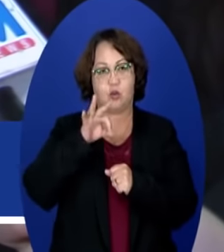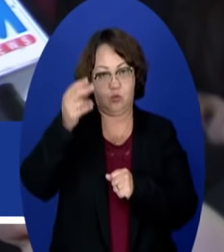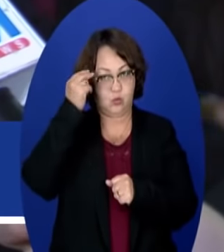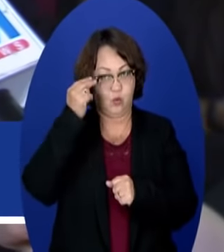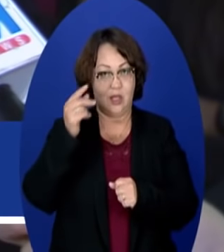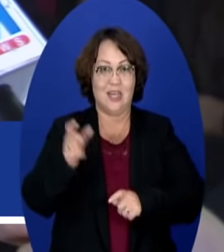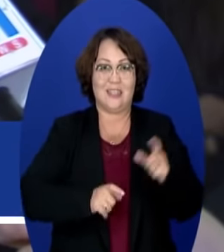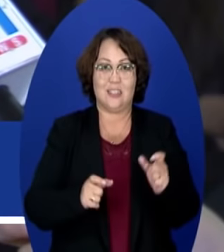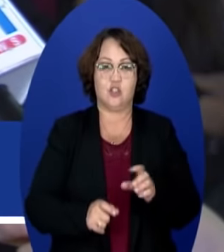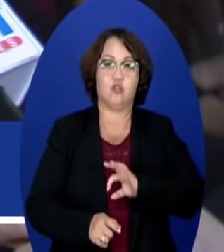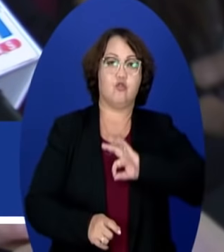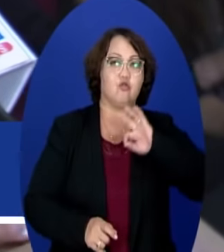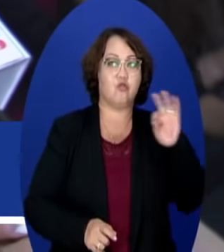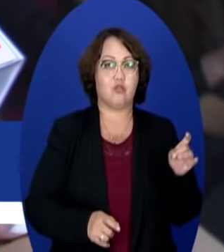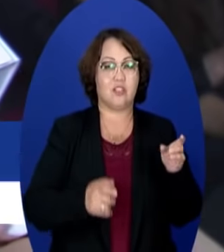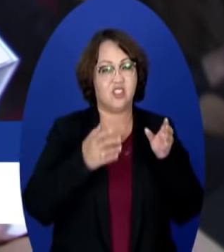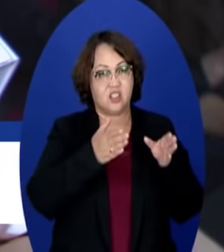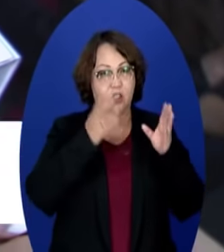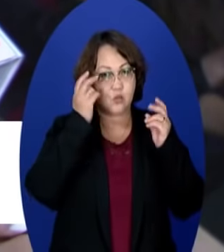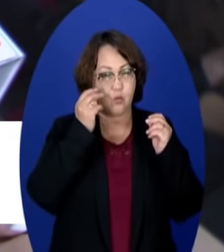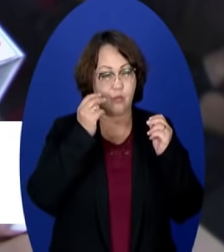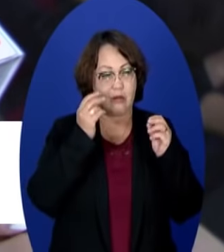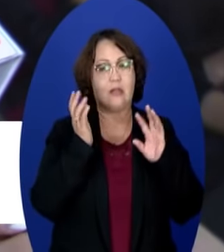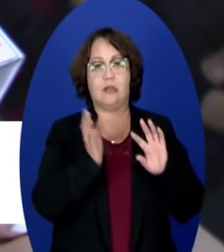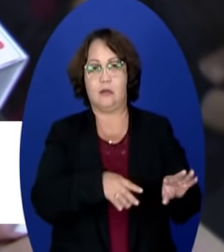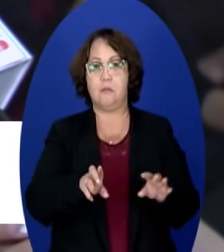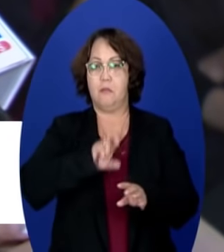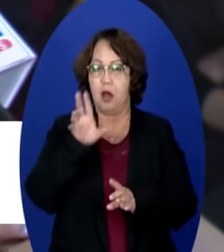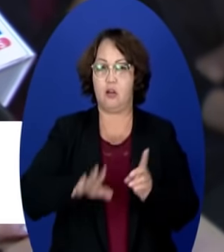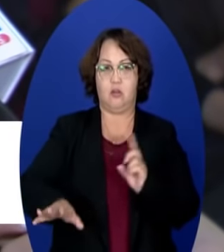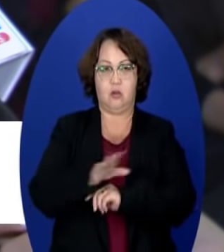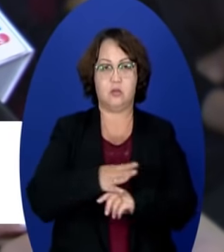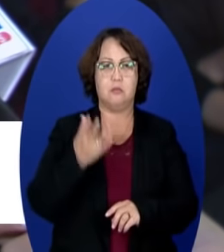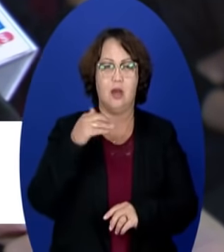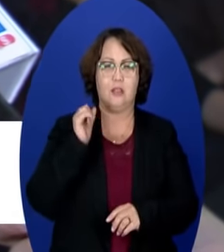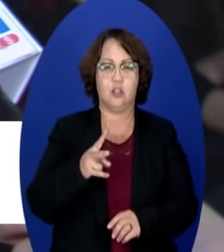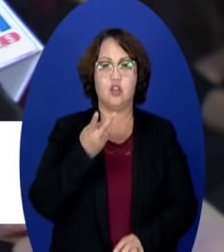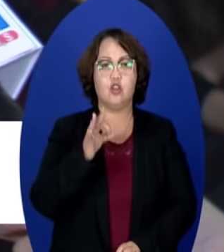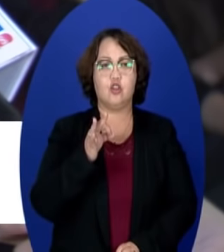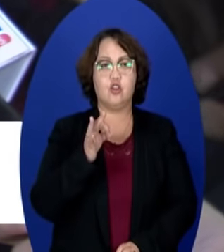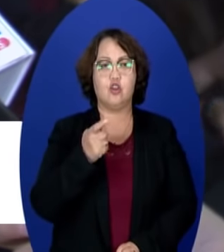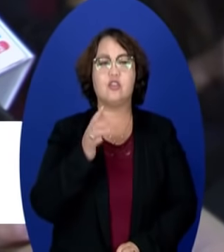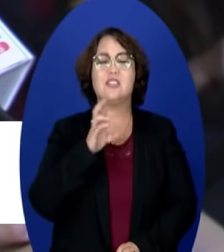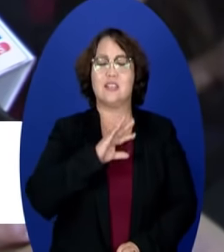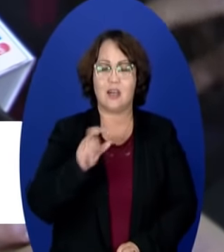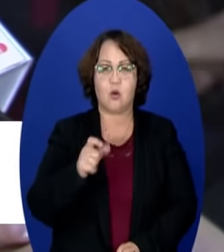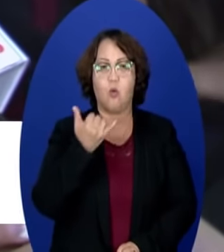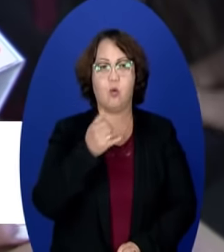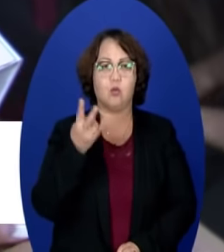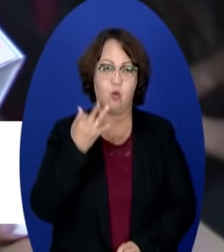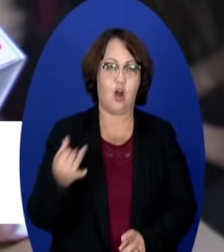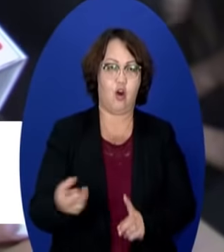өөр чиглэлээр сурж болох байсан ч гэсэн яг байгаль орчны нөхцөл байдал те одоо нөхөн сэргээлт уул уурхайтай